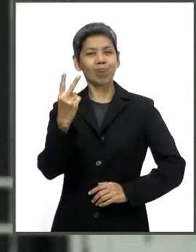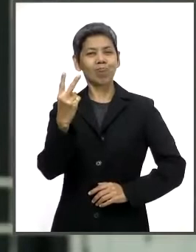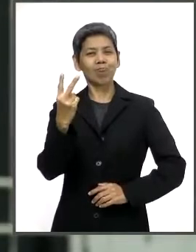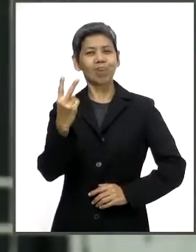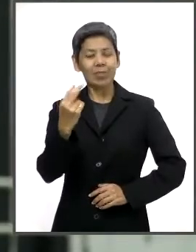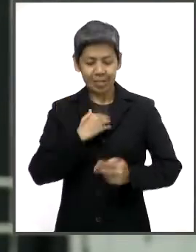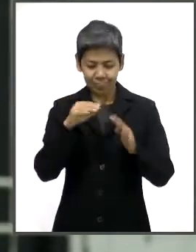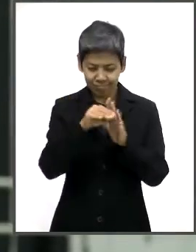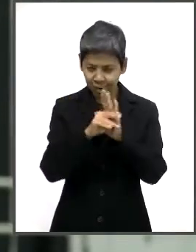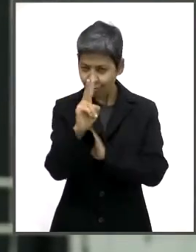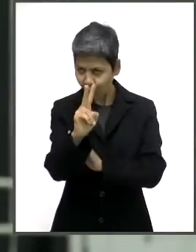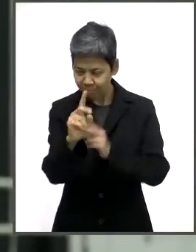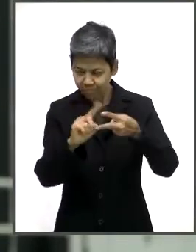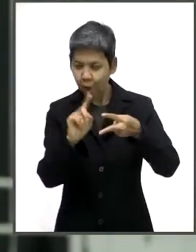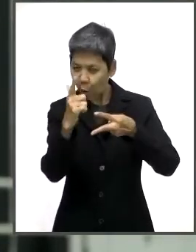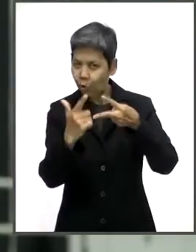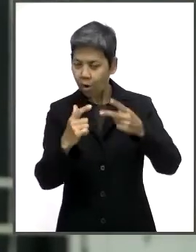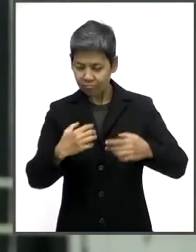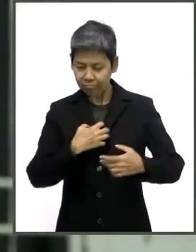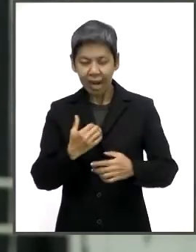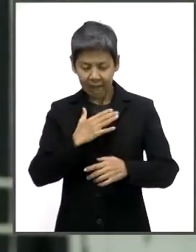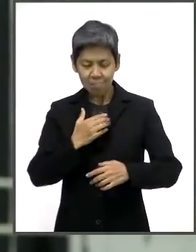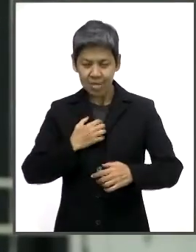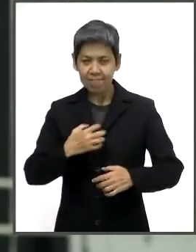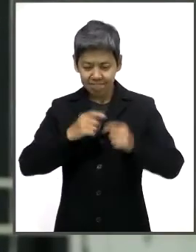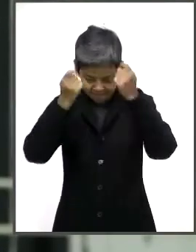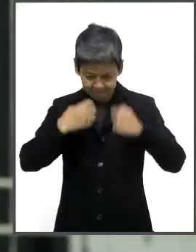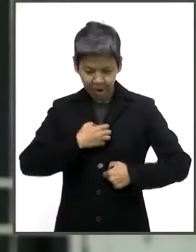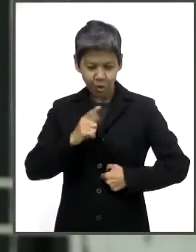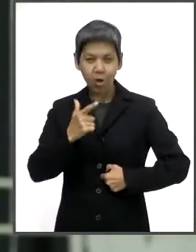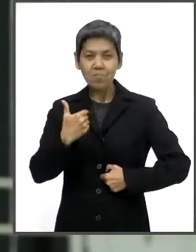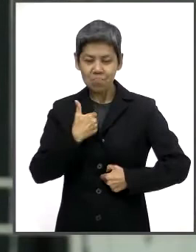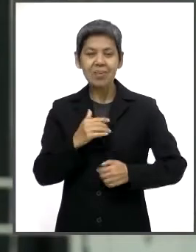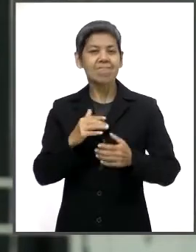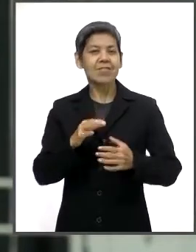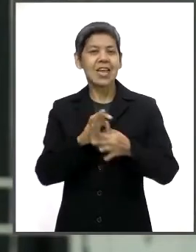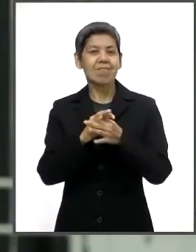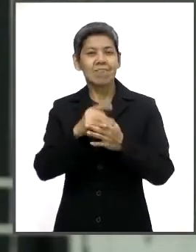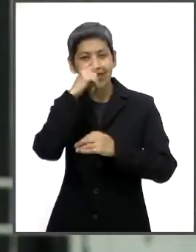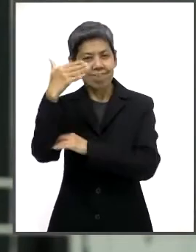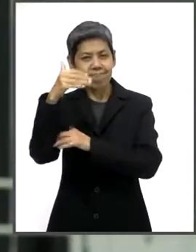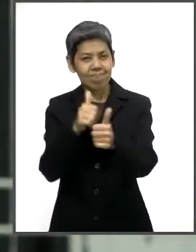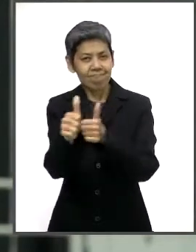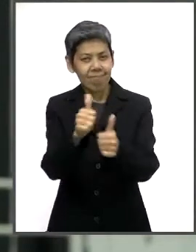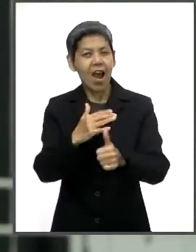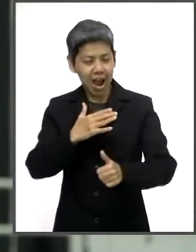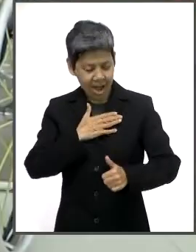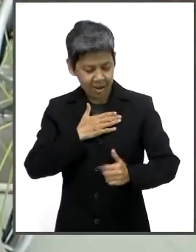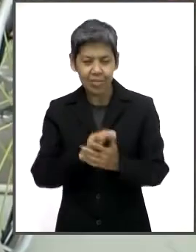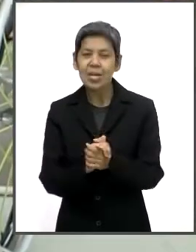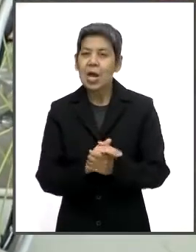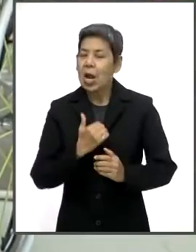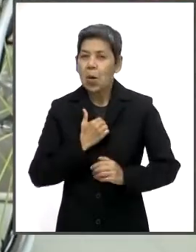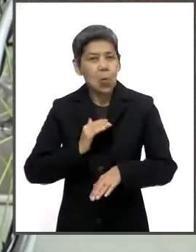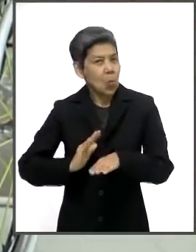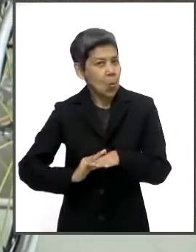พี่เล่น2รายการก็เลยได้2เหรียญทองเป็นครั้งแรกแล้วก็เป็นครั้งแรกที่เล่นในนามทีมชาติแล้วก็ถือว่าเป็น